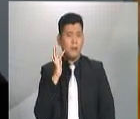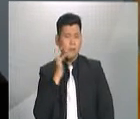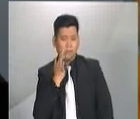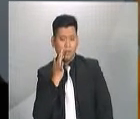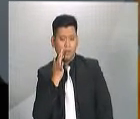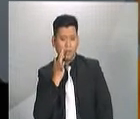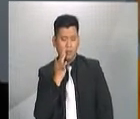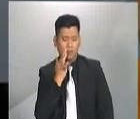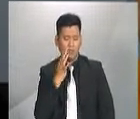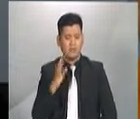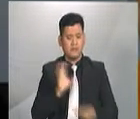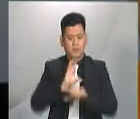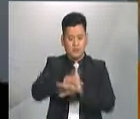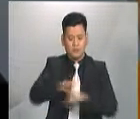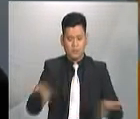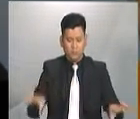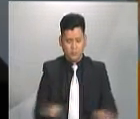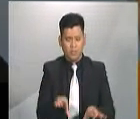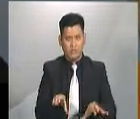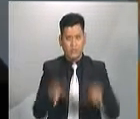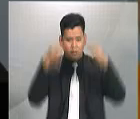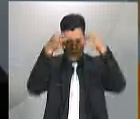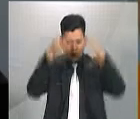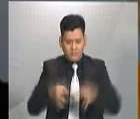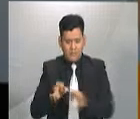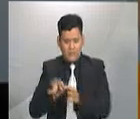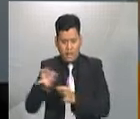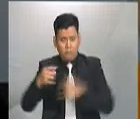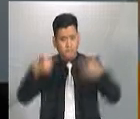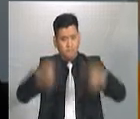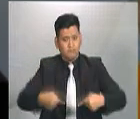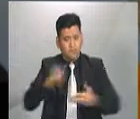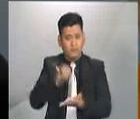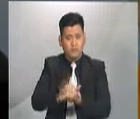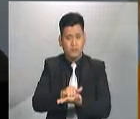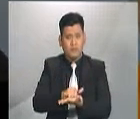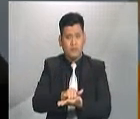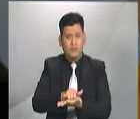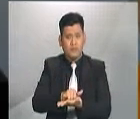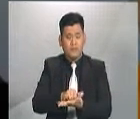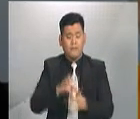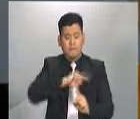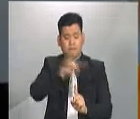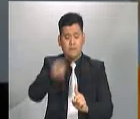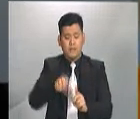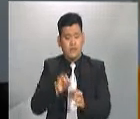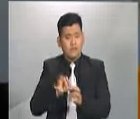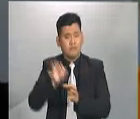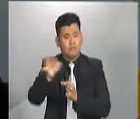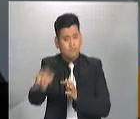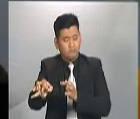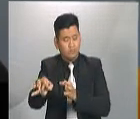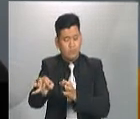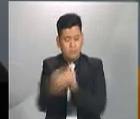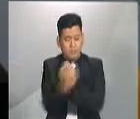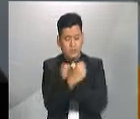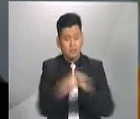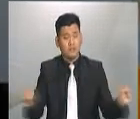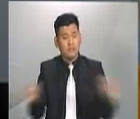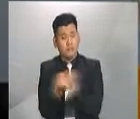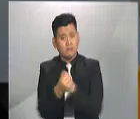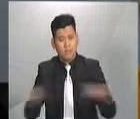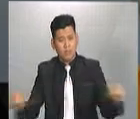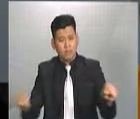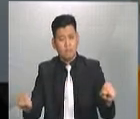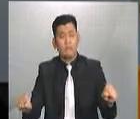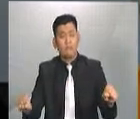buat adjustment buat keputusan untuk menangguhkan pertandingan tersebut dan bila pertandingan tersebut ditangguhkan bermakna preparation untuk